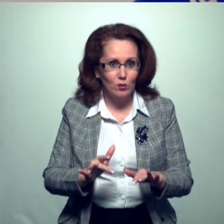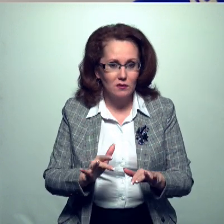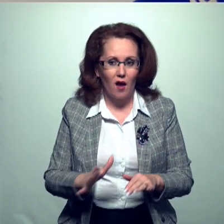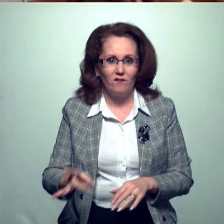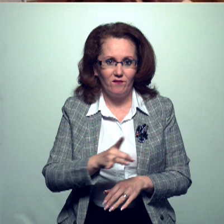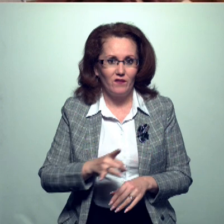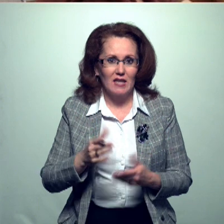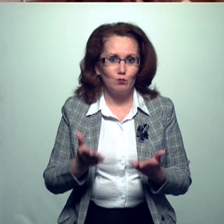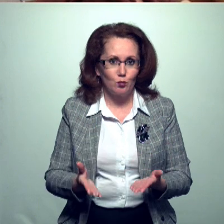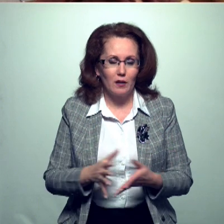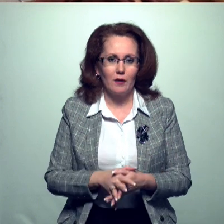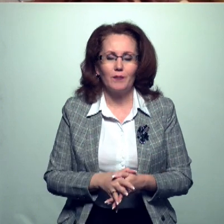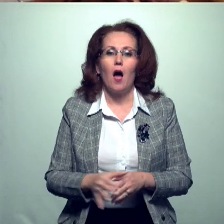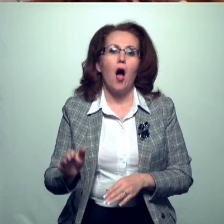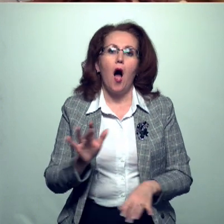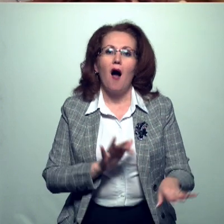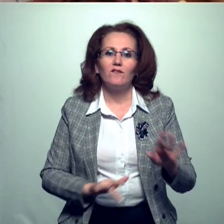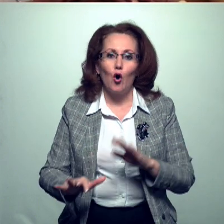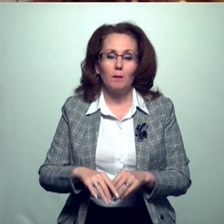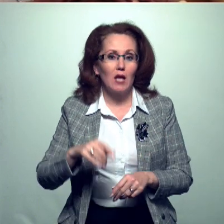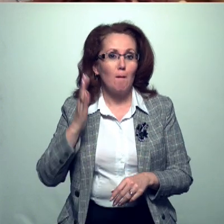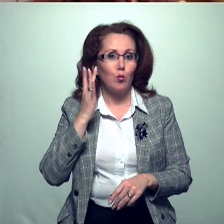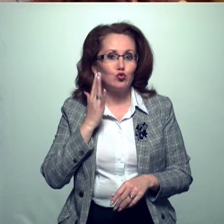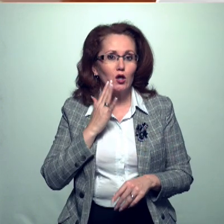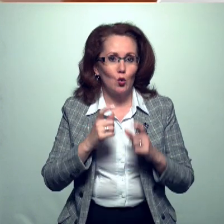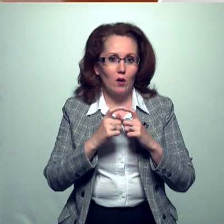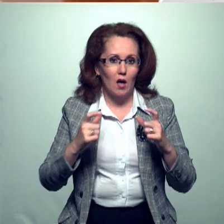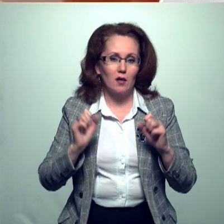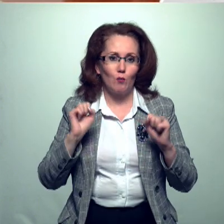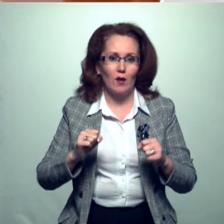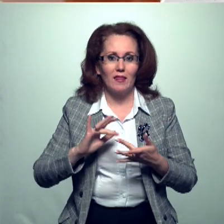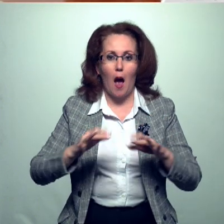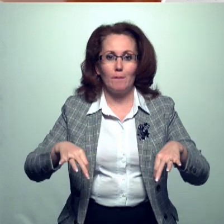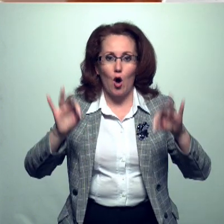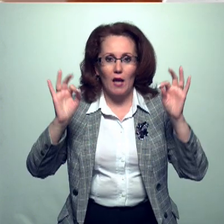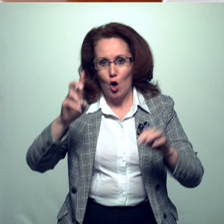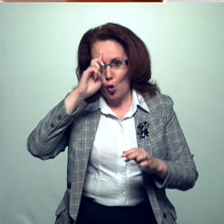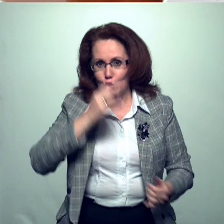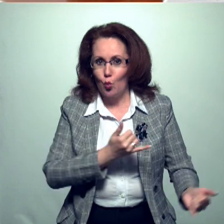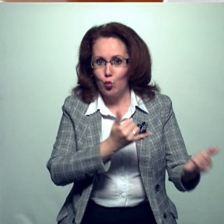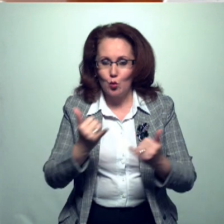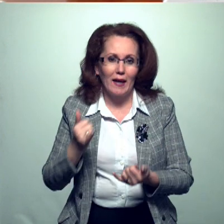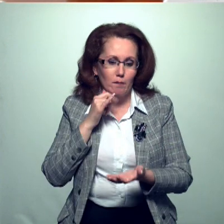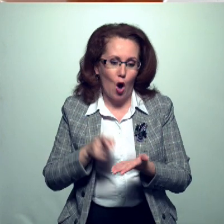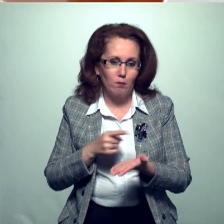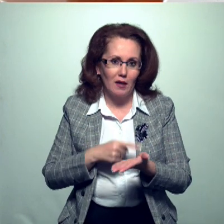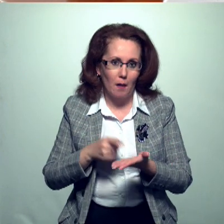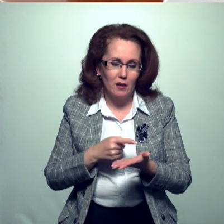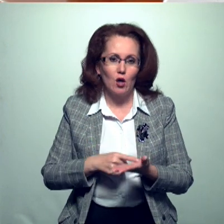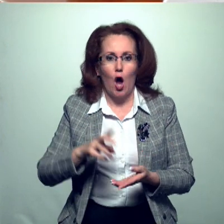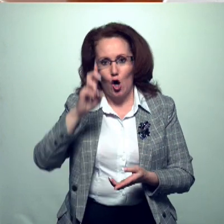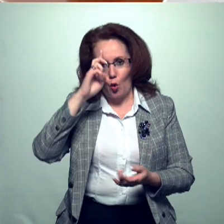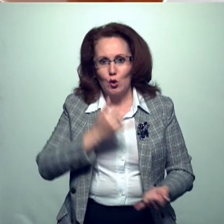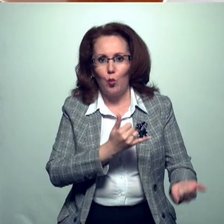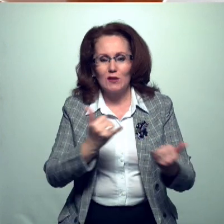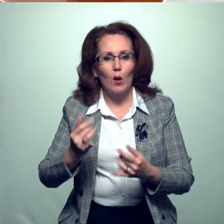в республике. Оформить пушкинскую карту можно на портале госуслуг и в мобильном приложении «Госуслуги культура». Напомню, пушкинская